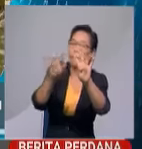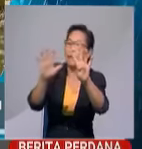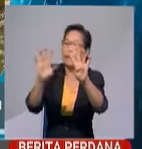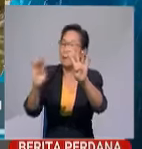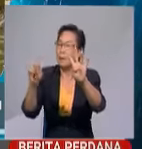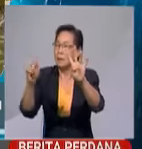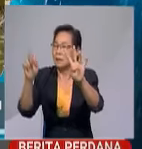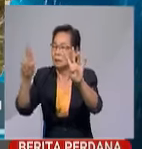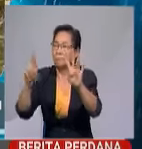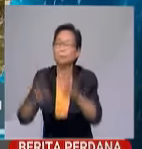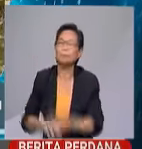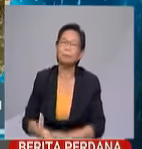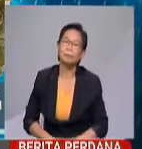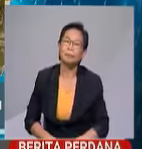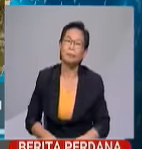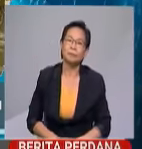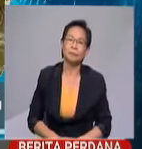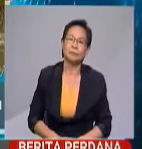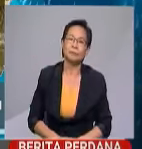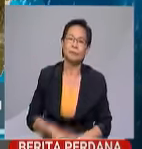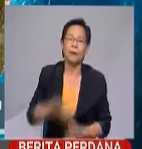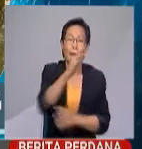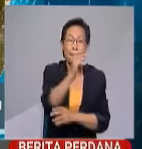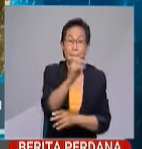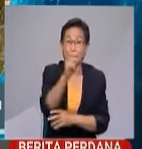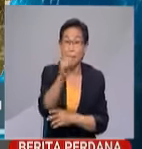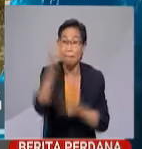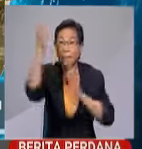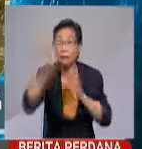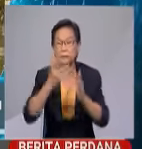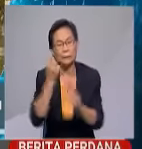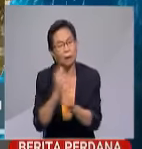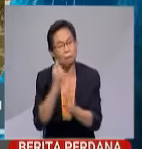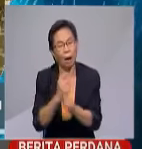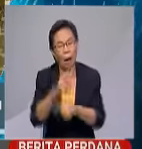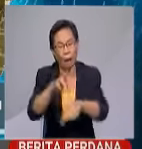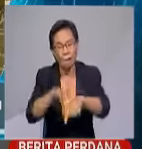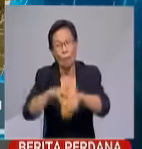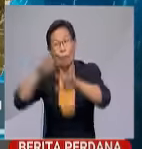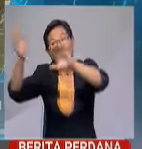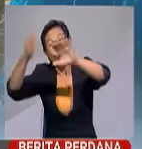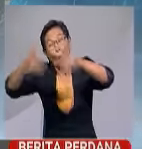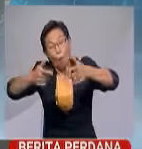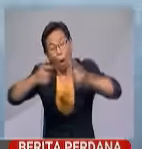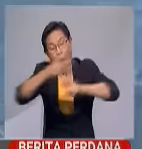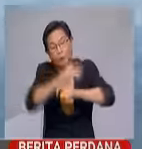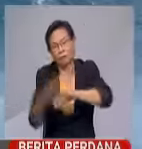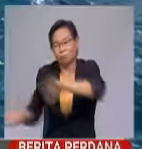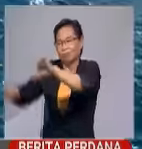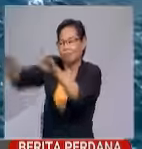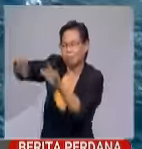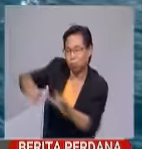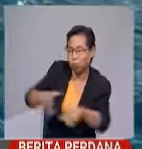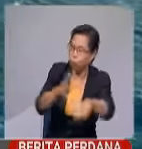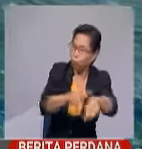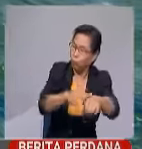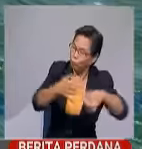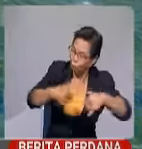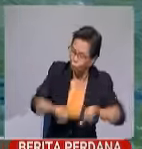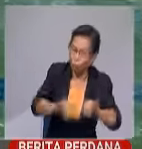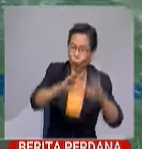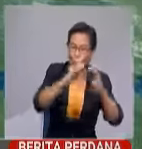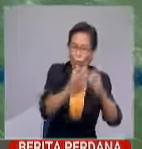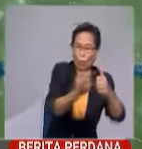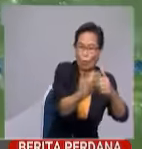4.5 meter. Maka dengan itu, Met Malaysia masih lagi mengekalkan amaran angin kencang dan juga laut bergelora. Kategori